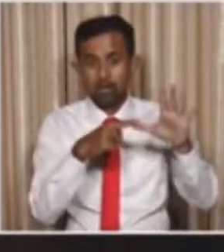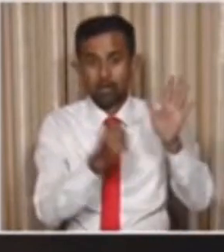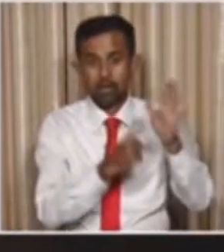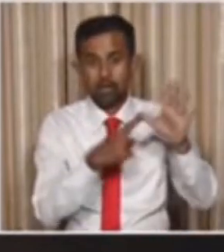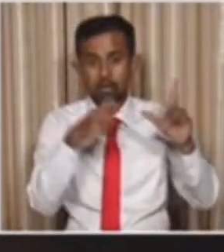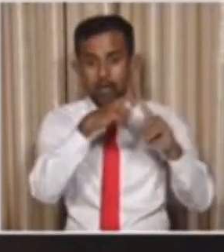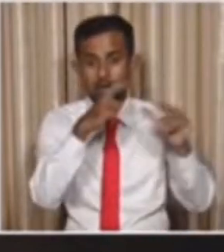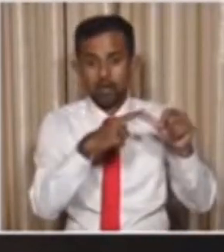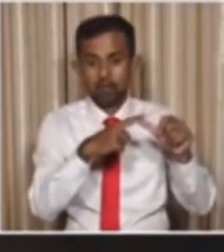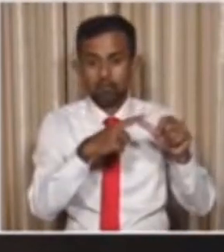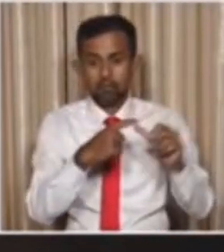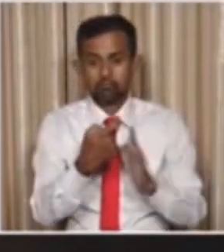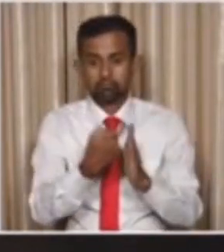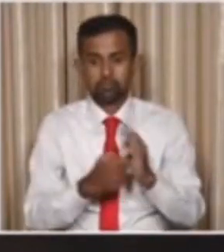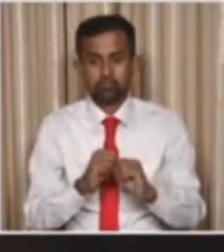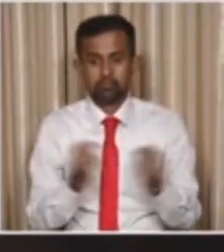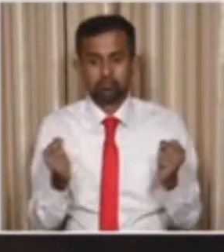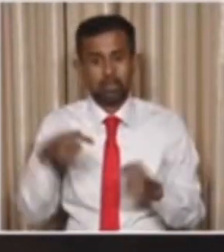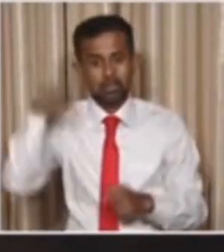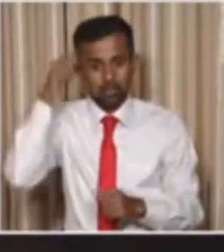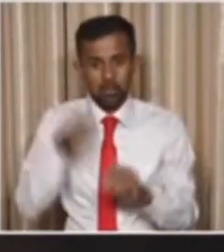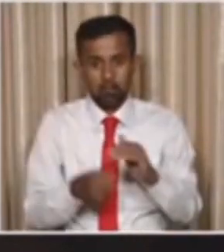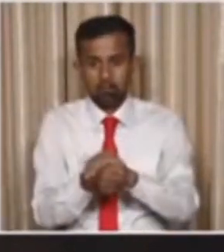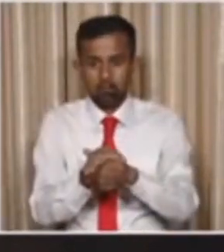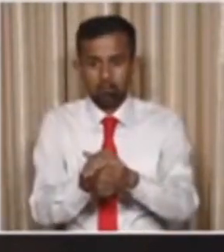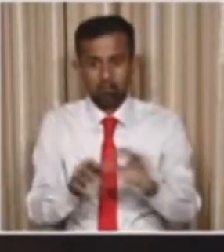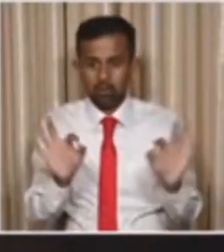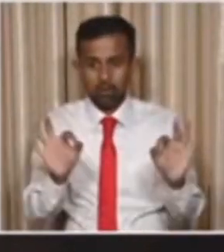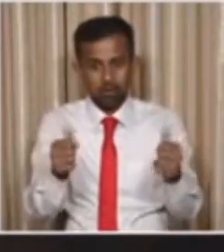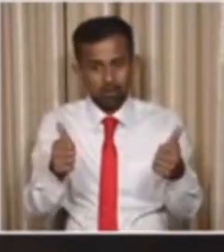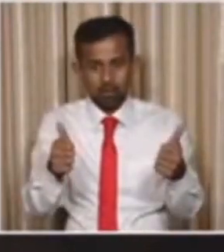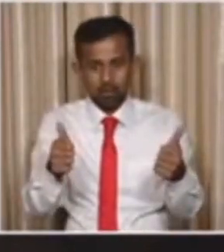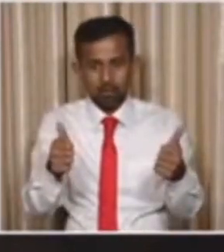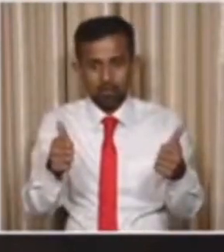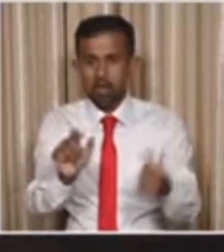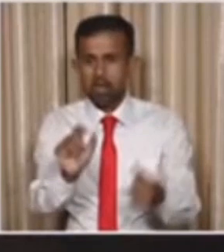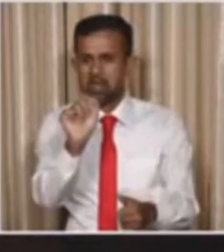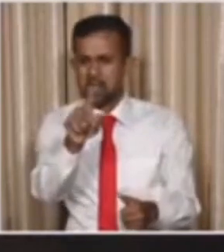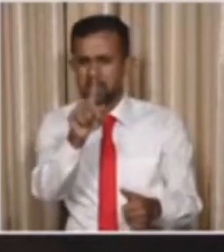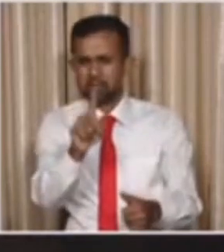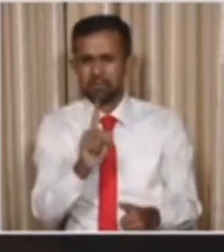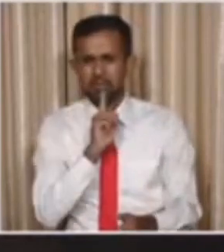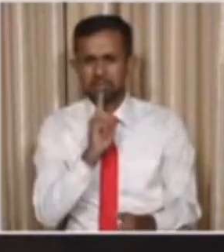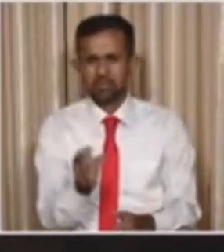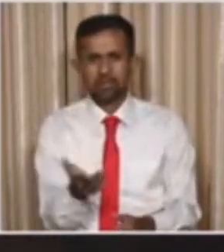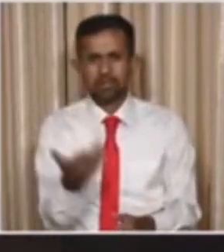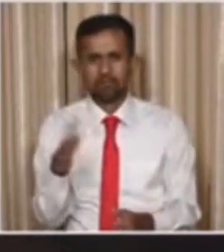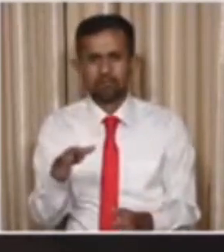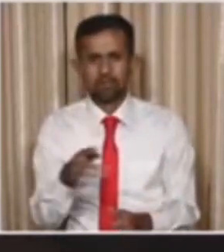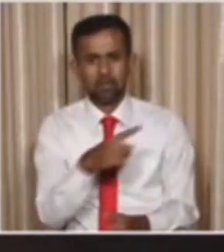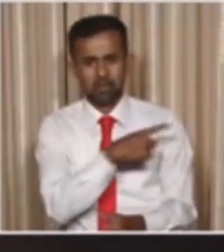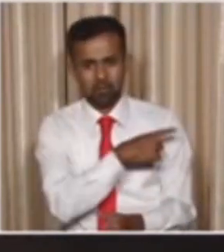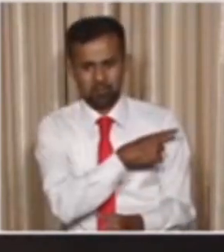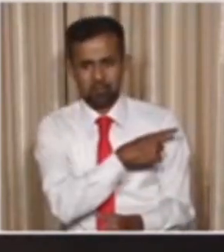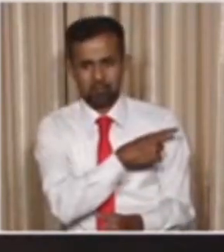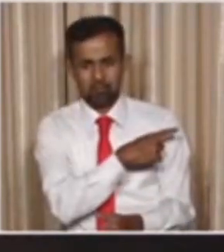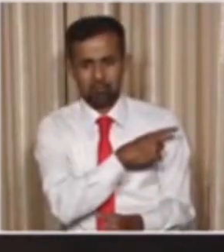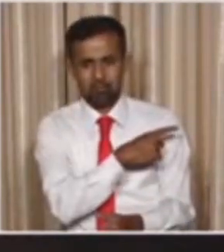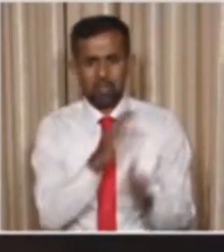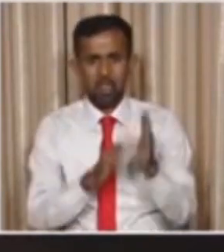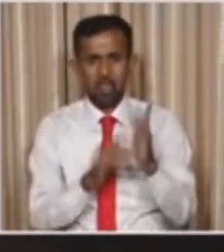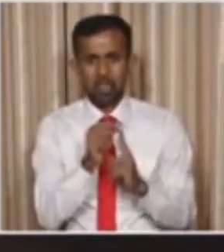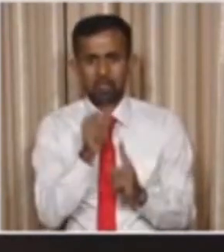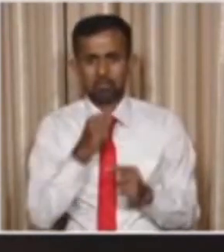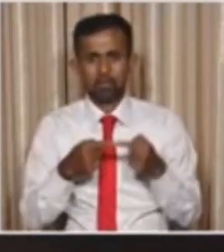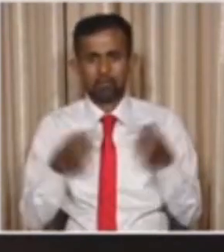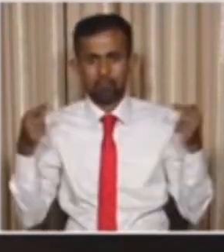වෙනුවෙන් කොන්දේසි විරේත ඔබතුමා එදා කඩේ ගියපේ සාධාරණයි කියලා කියනවද නම කියලා ඔබතුමා කඩේ ගියේ මේ මෙහෙන් ඉඳගෙන ඇමතිවරයා කියනවා